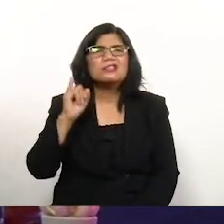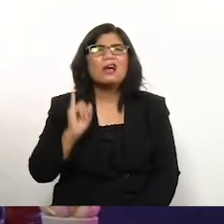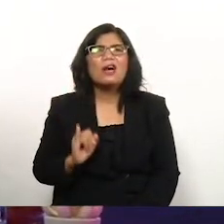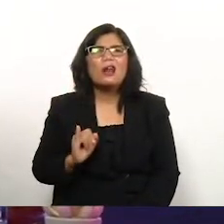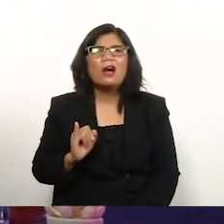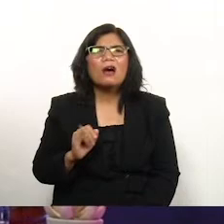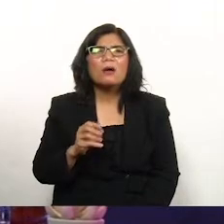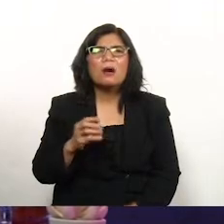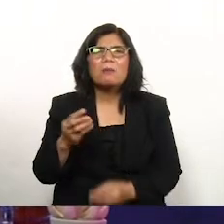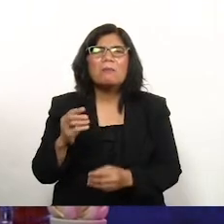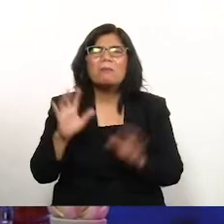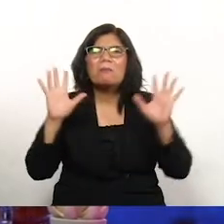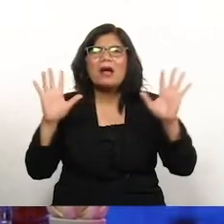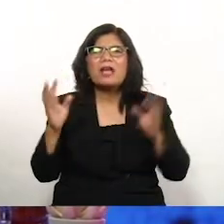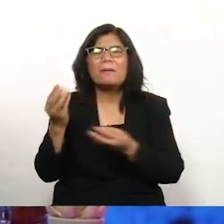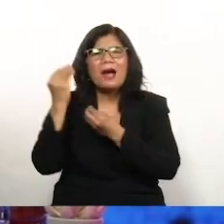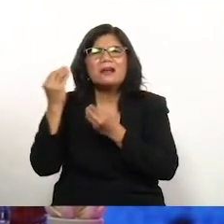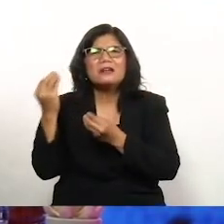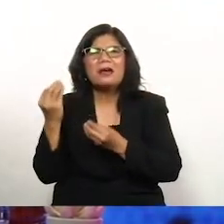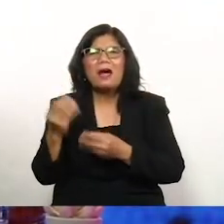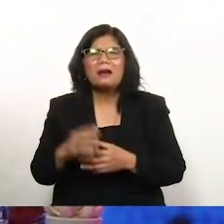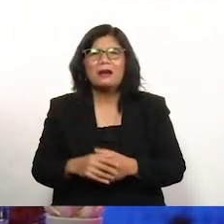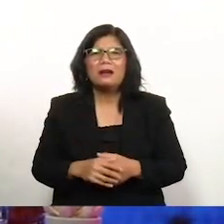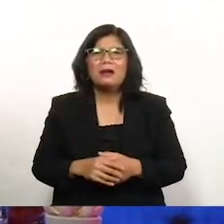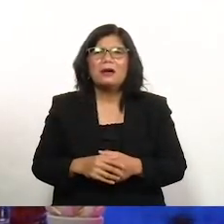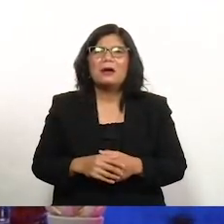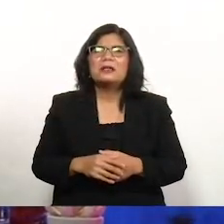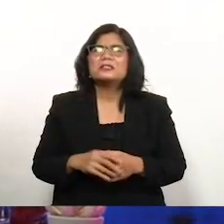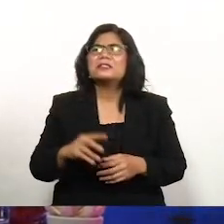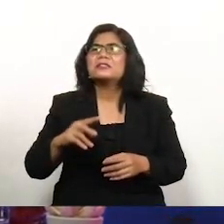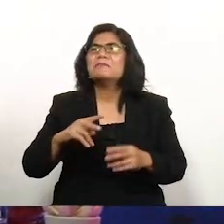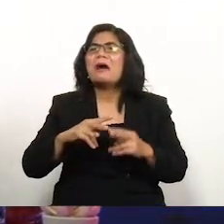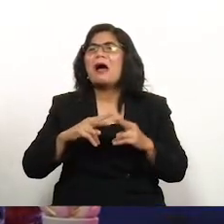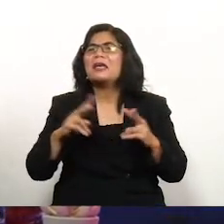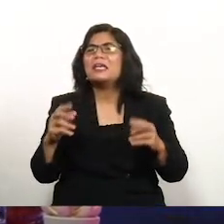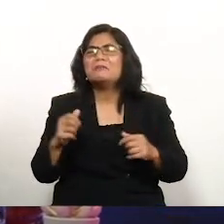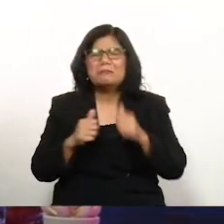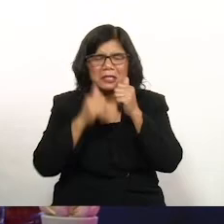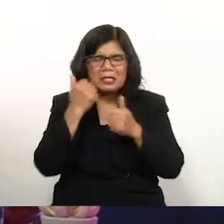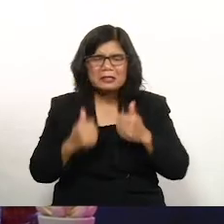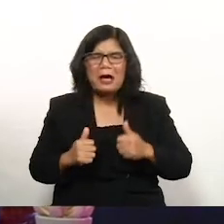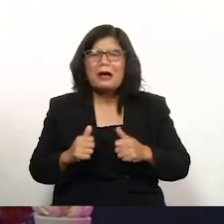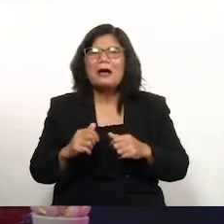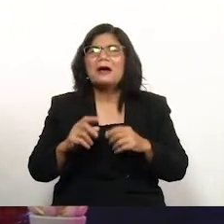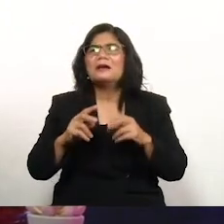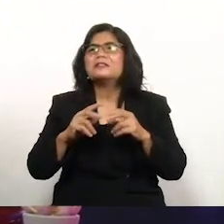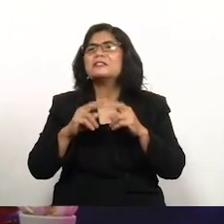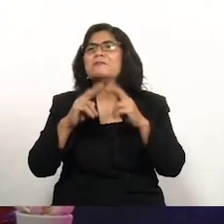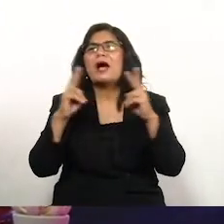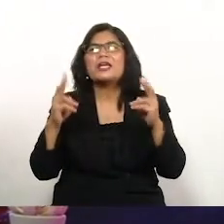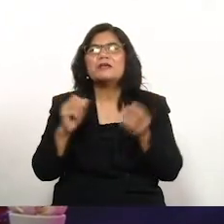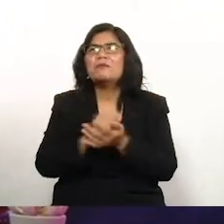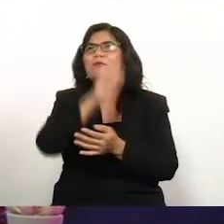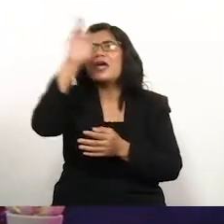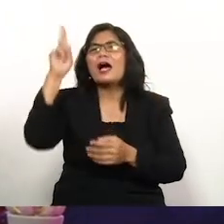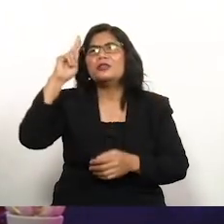kita makin rohakki di rumah kita sampai di cabang Wow ini orang rohani sekali nih waduh kita miskin sekali